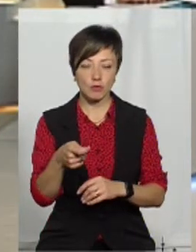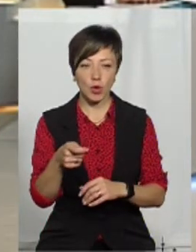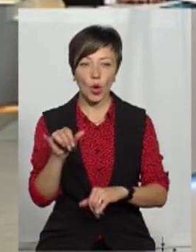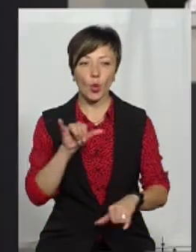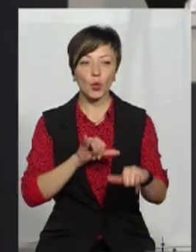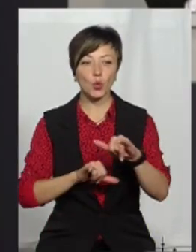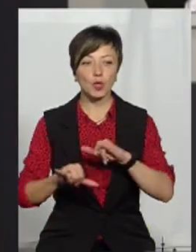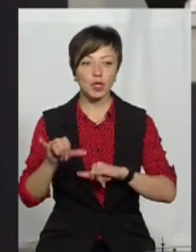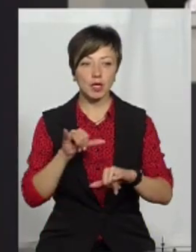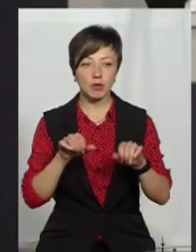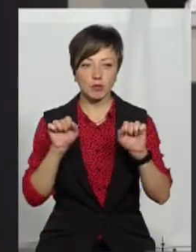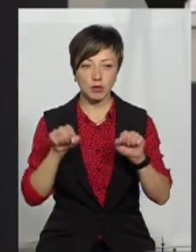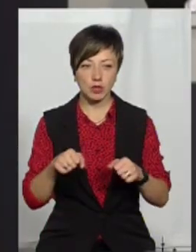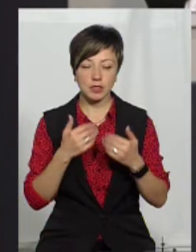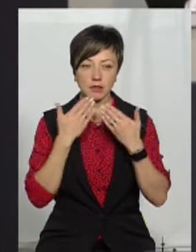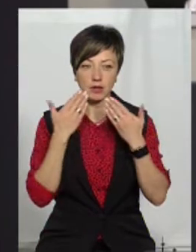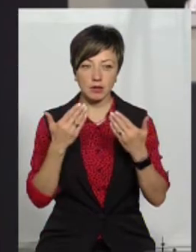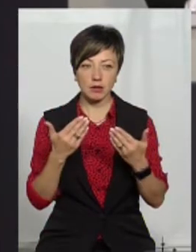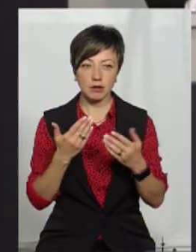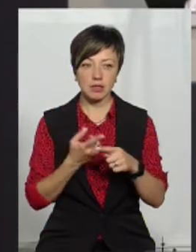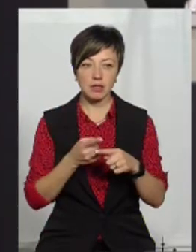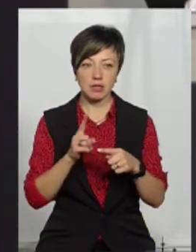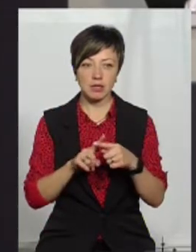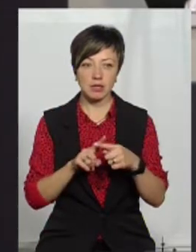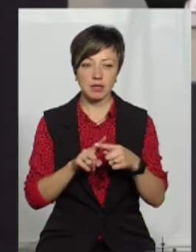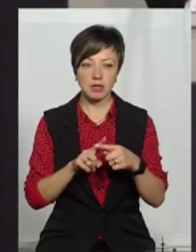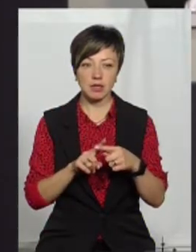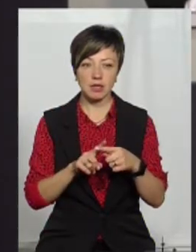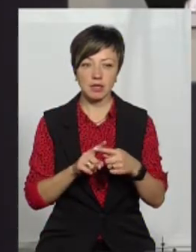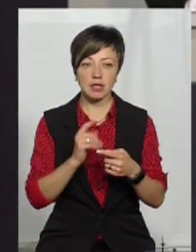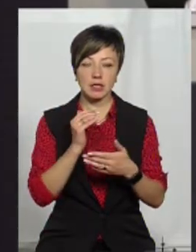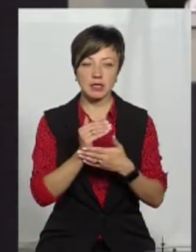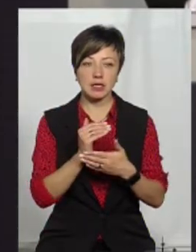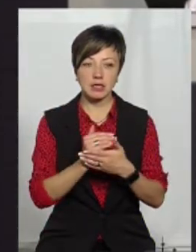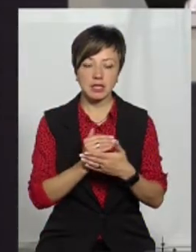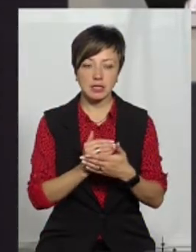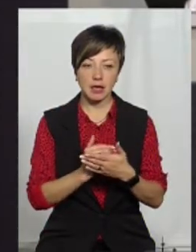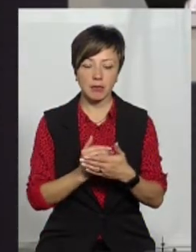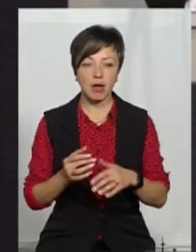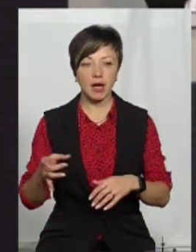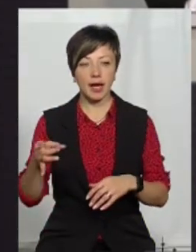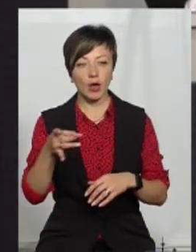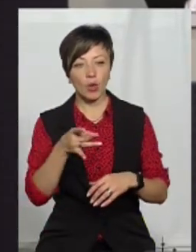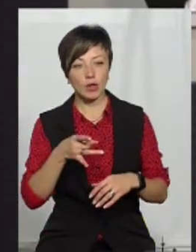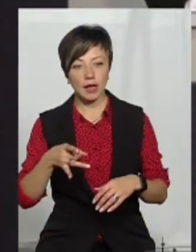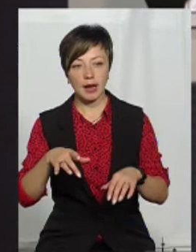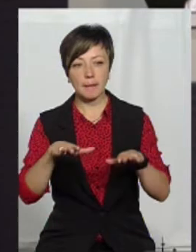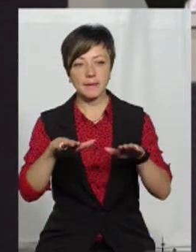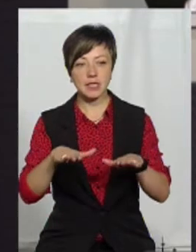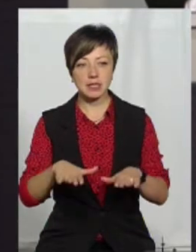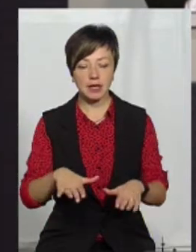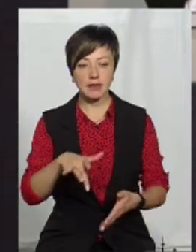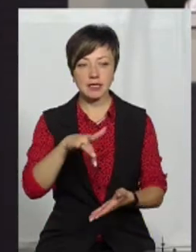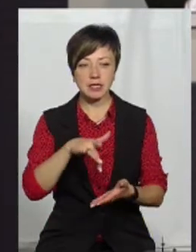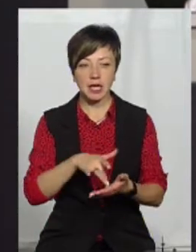через куди систему безоплатної правової допомоги, звичайно. Сьогодні у нас є ціла система регіональних і місцевих центрів безоплатної